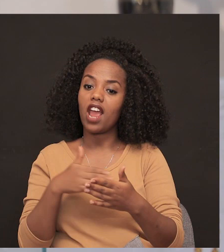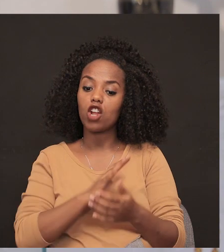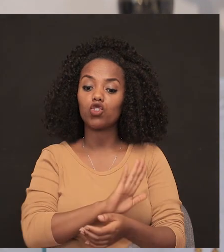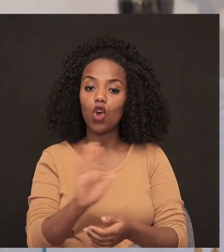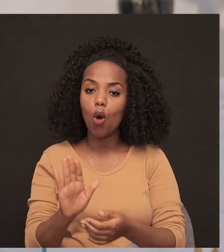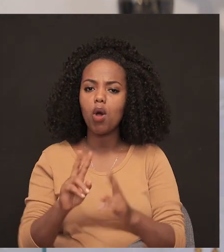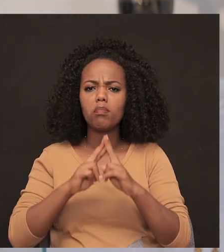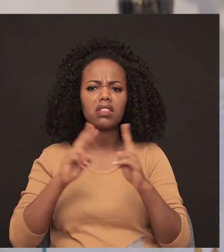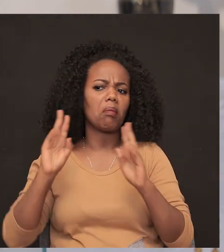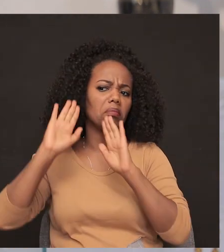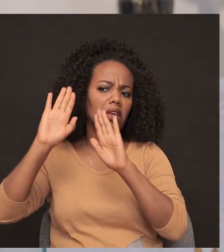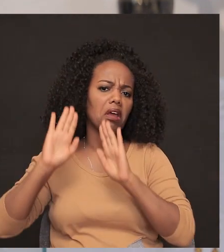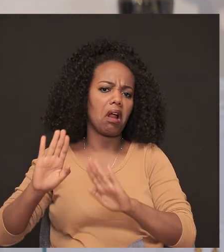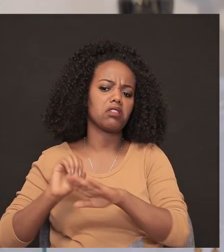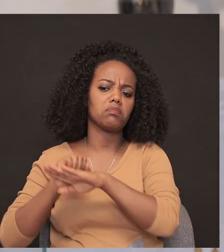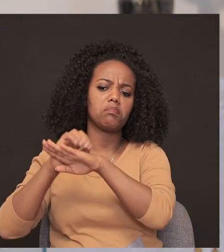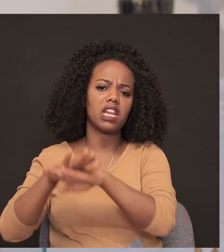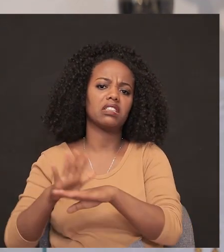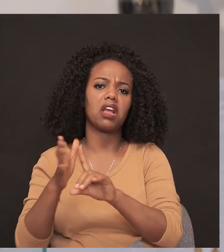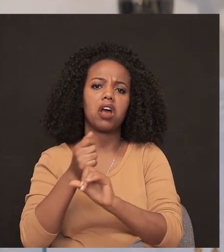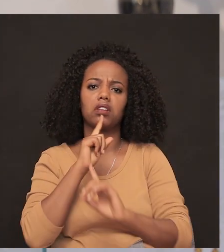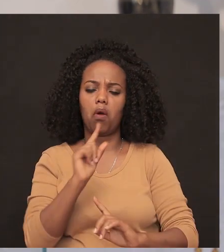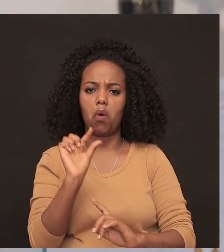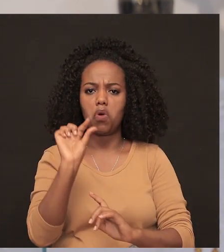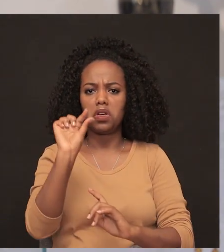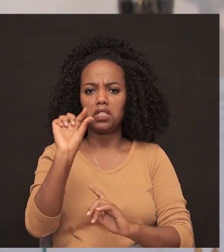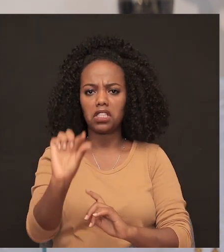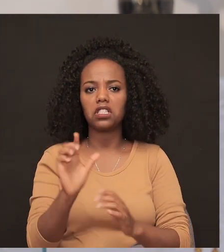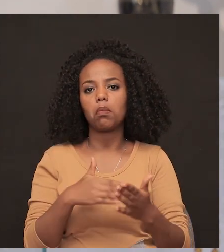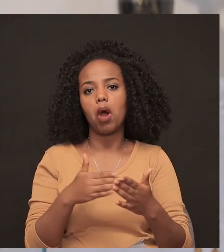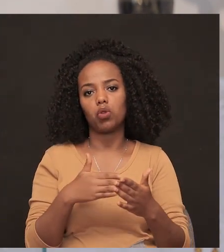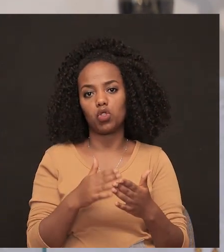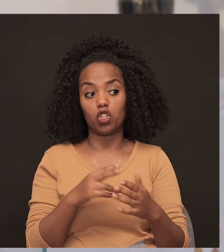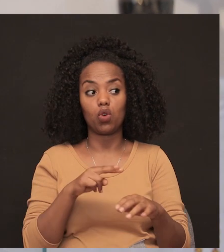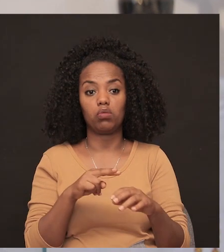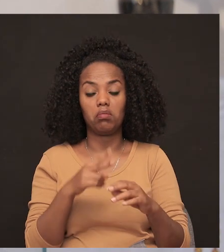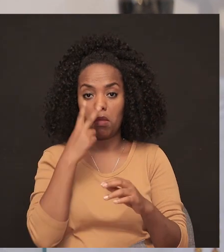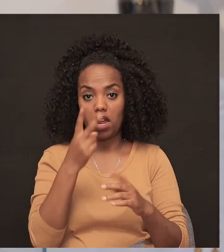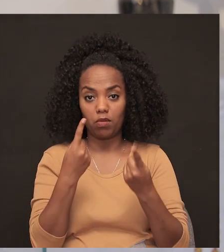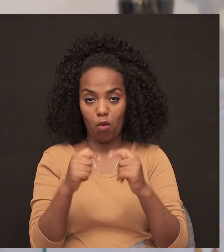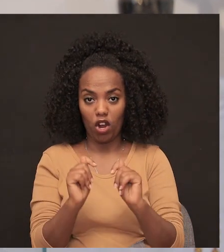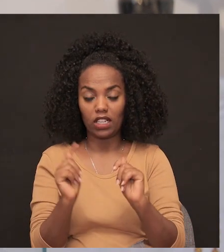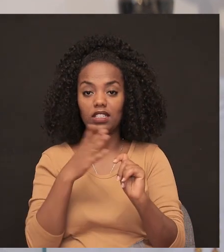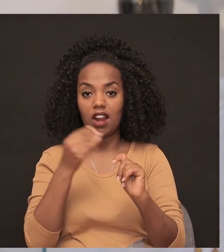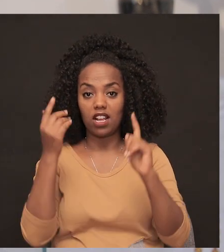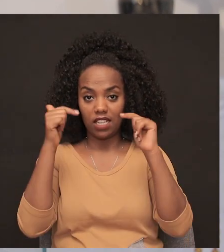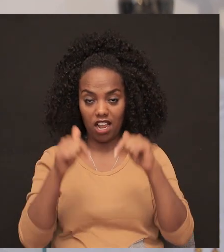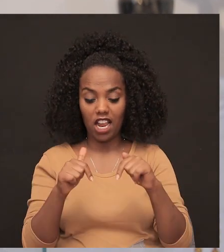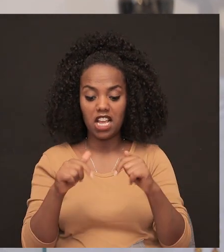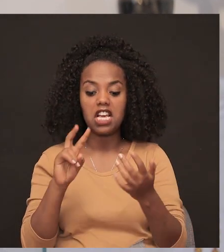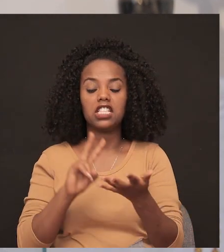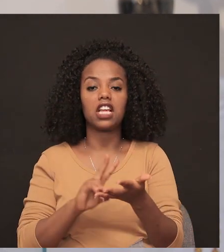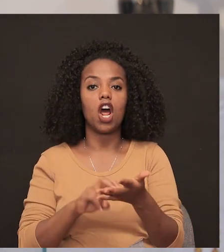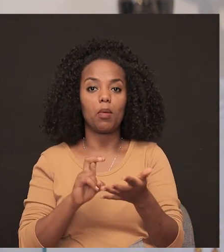በጣም የሚገራርም መልእክት የያዘ ነው። ጥቂት ዝማሪዎቻቸውን እናንሳና ዛሬ